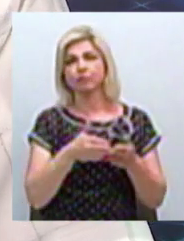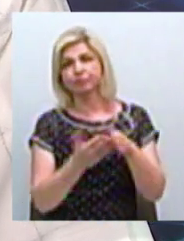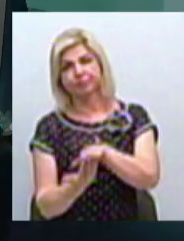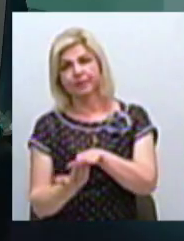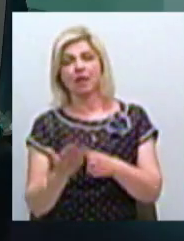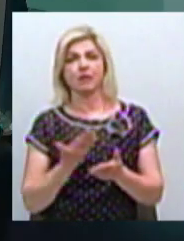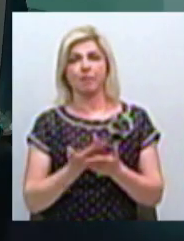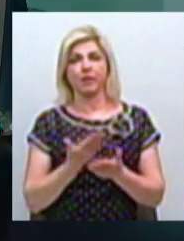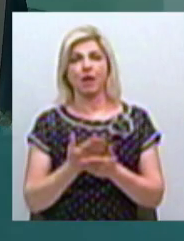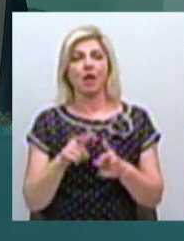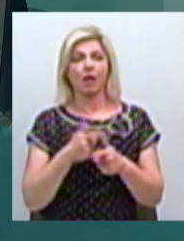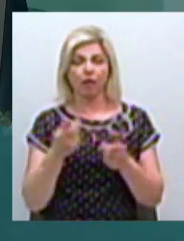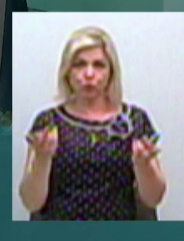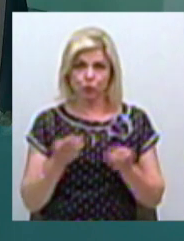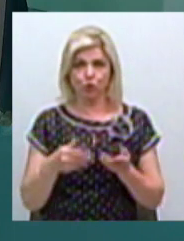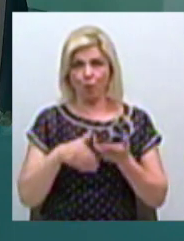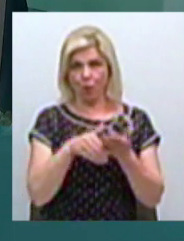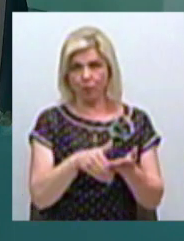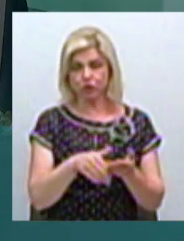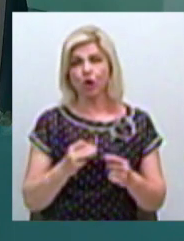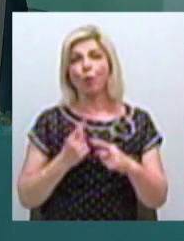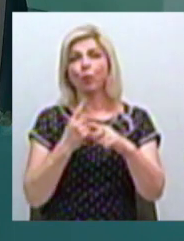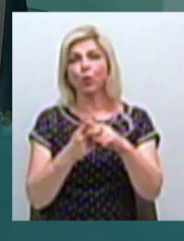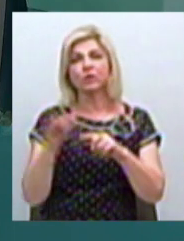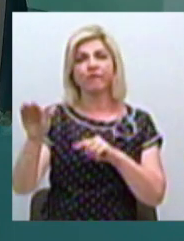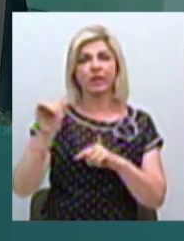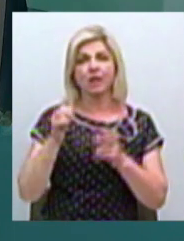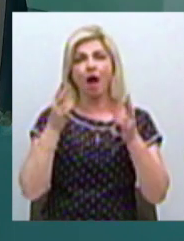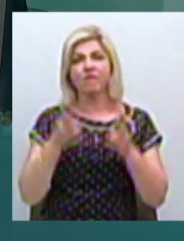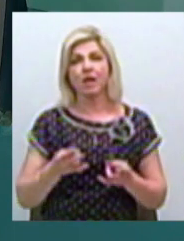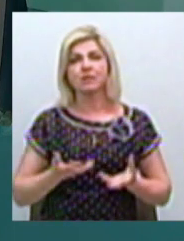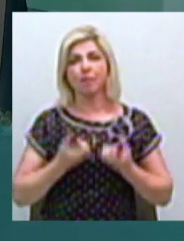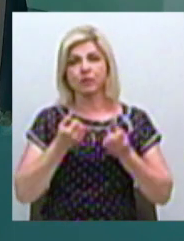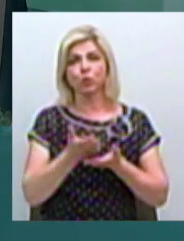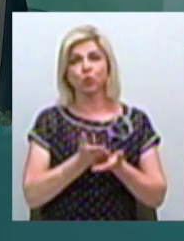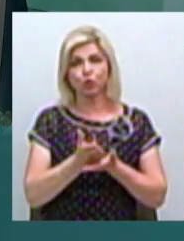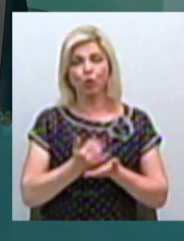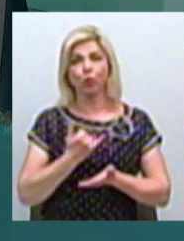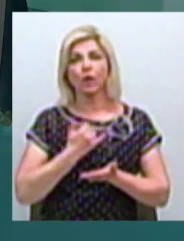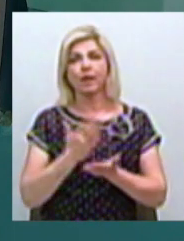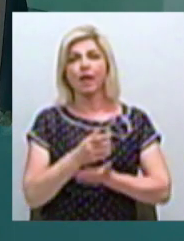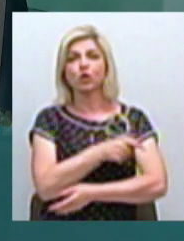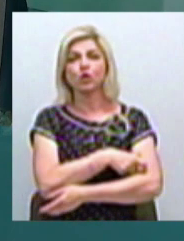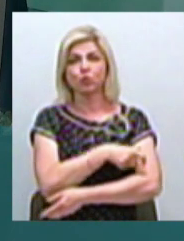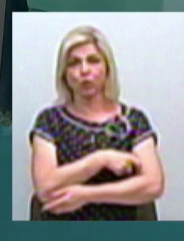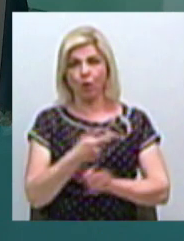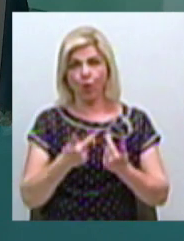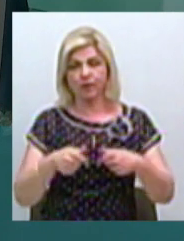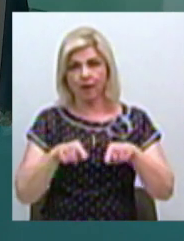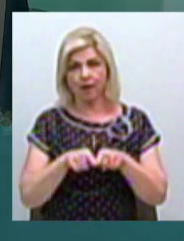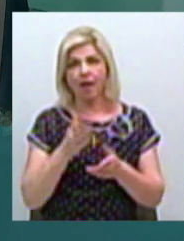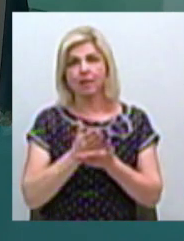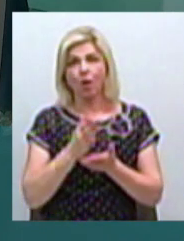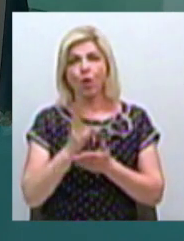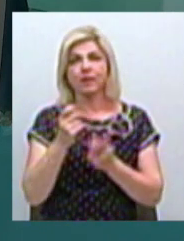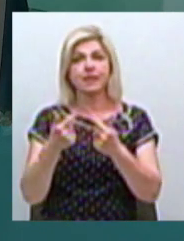там каноэ, необходима помощь. Плюс вызывают аварийно-спасательные службы, у нас дежурное отделение есть, которое находится на станции